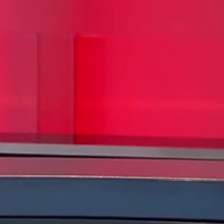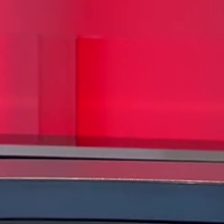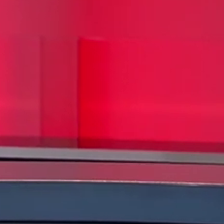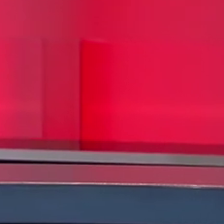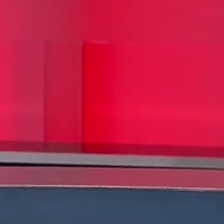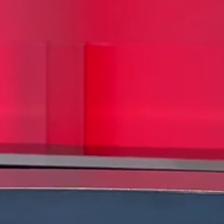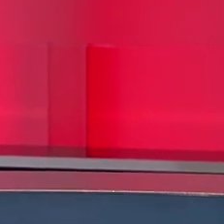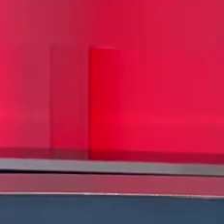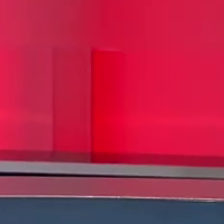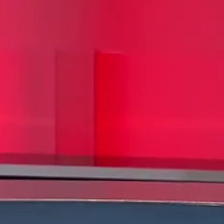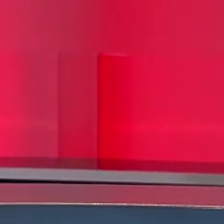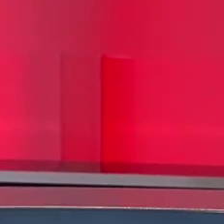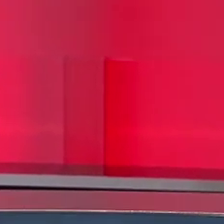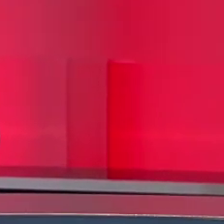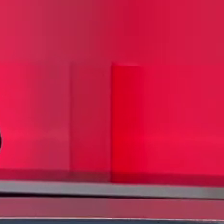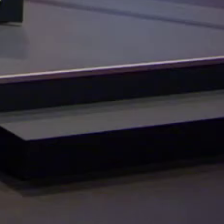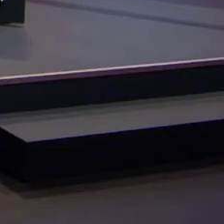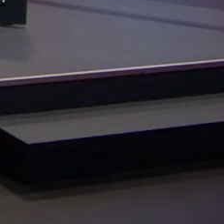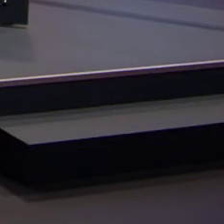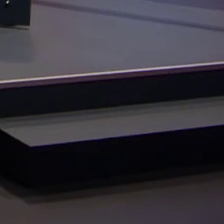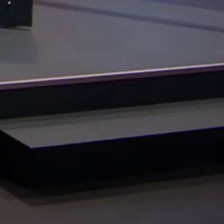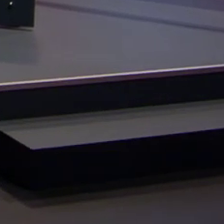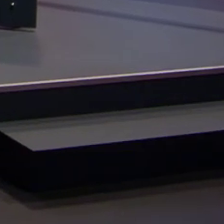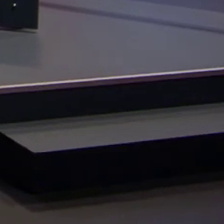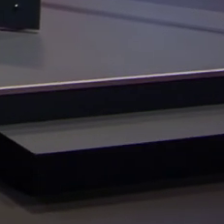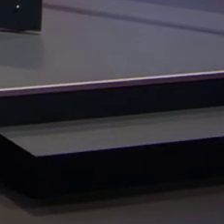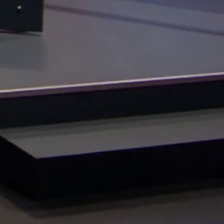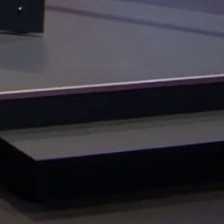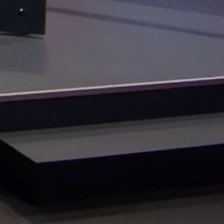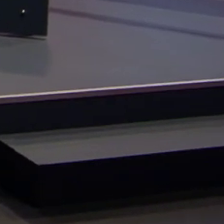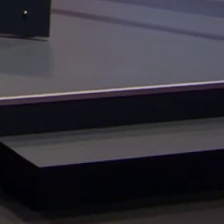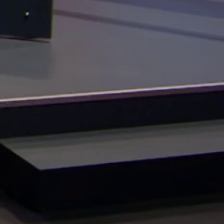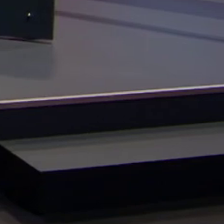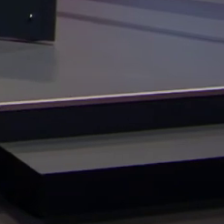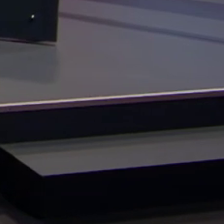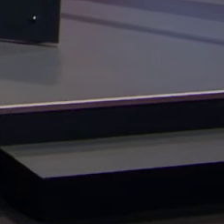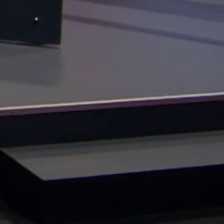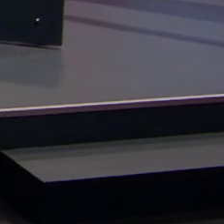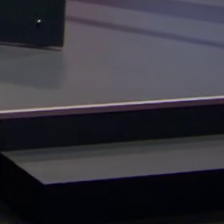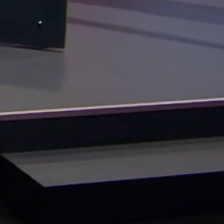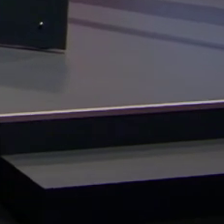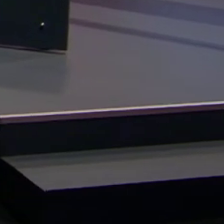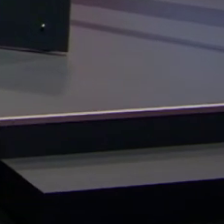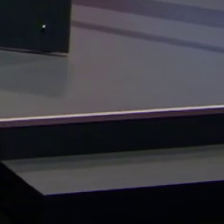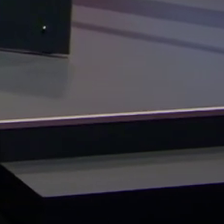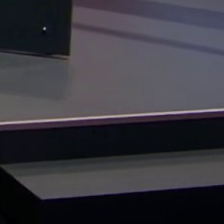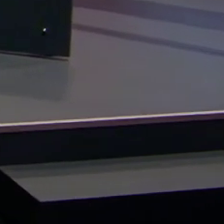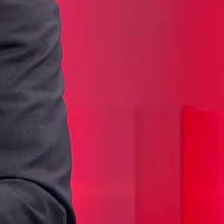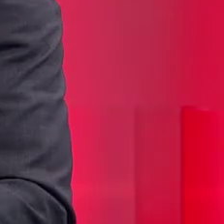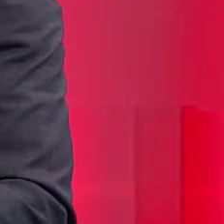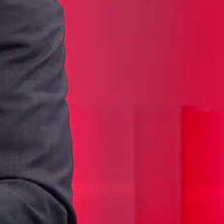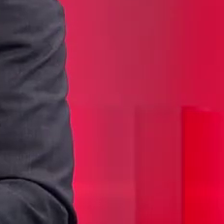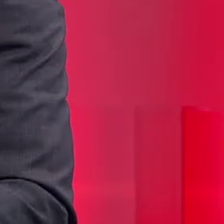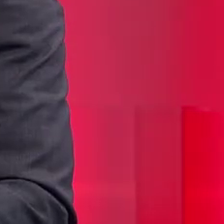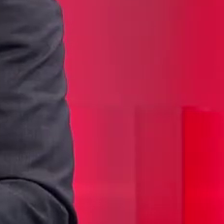assistentredakteur van News 24 en Theo Venter, beleidsontleder van die NWU se sakeskool, sluit nou by aan. Theo, ek wil by jou begin. Melanie